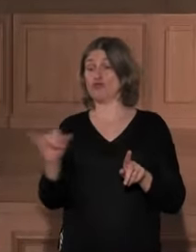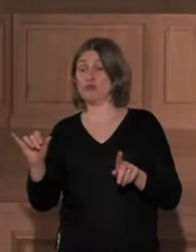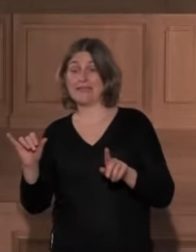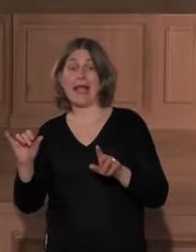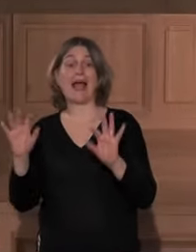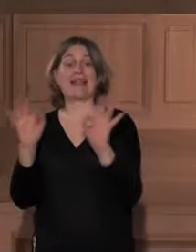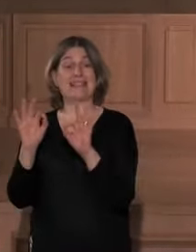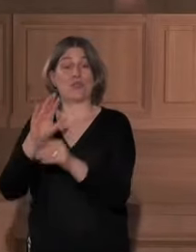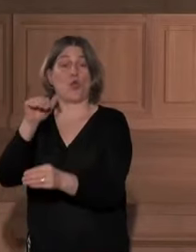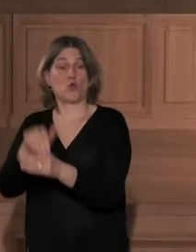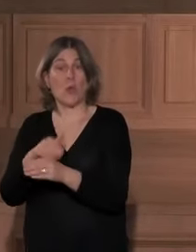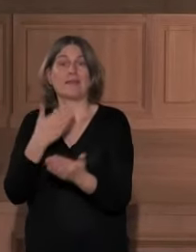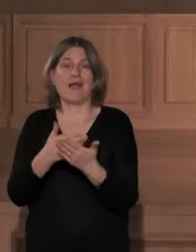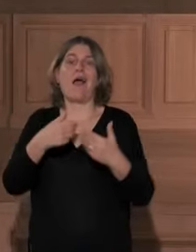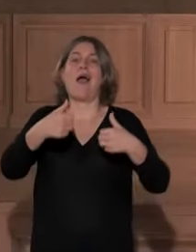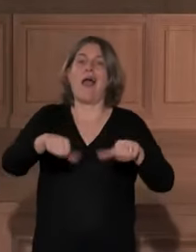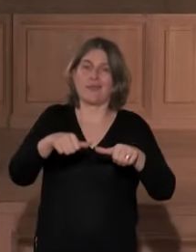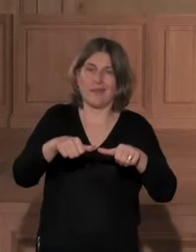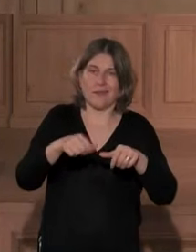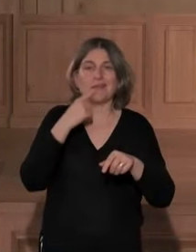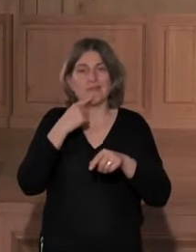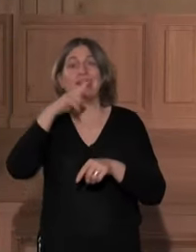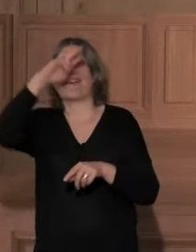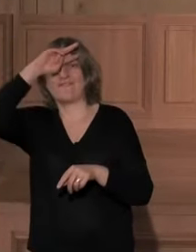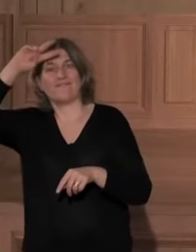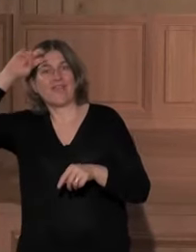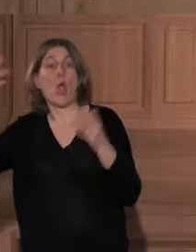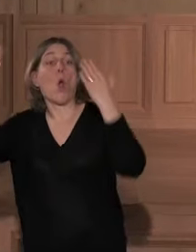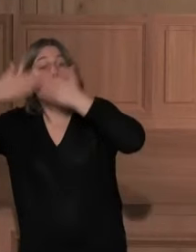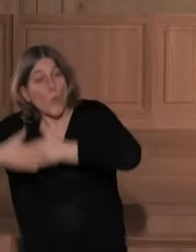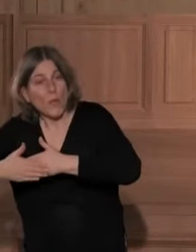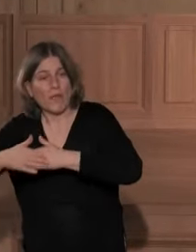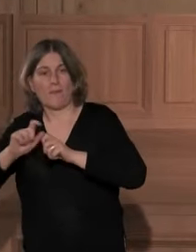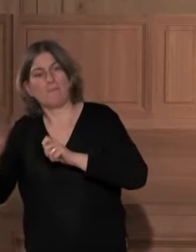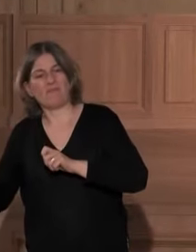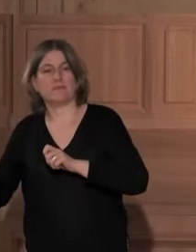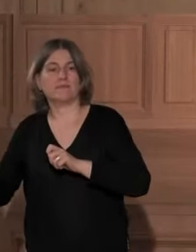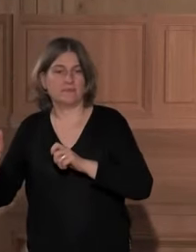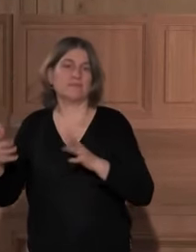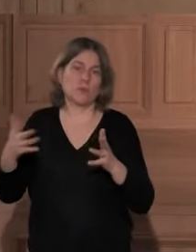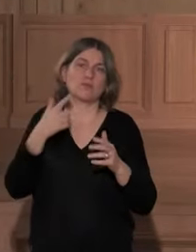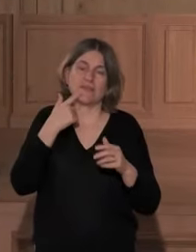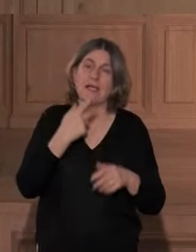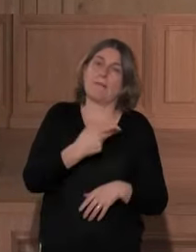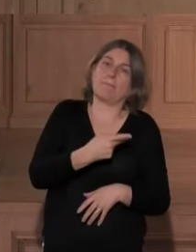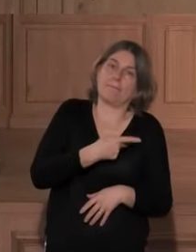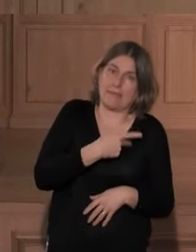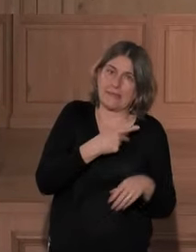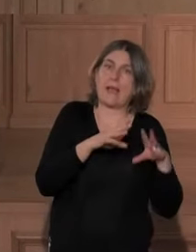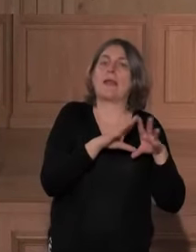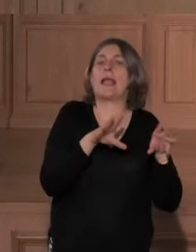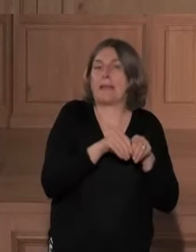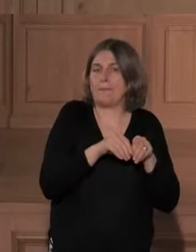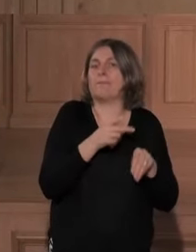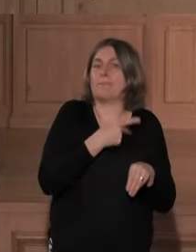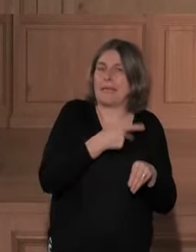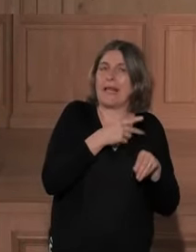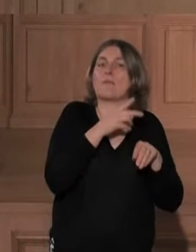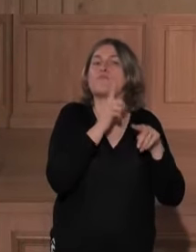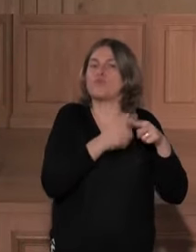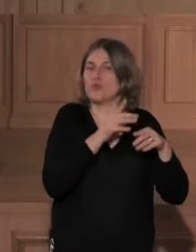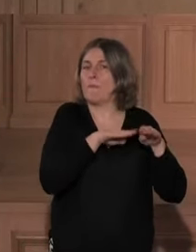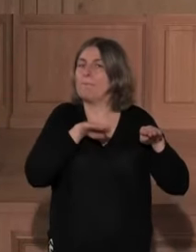c'est l'internat. Et après, il y a la nuit, il y a encore des verres de nuit. Donc en fait, il y a des médecins, il y a une équipe médicale et paramédicale, il y a des